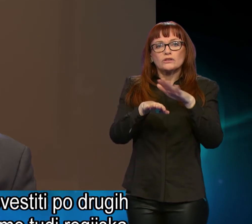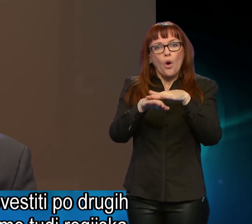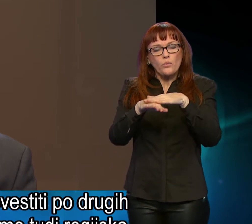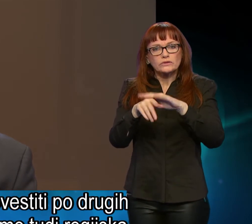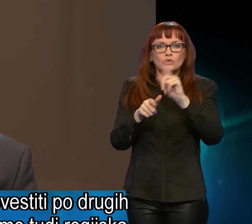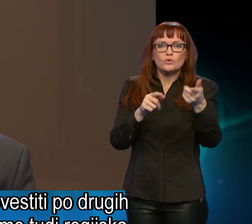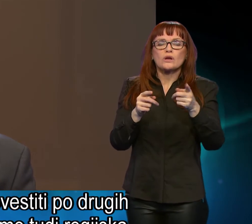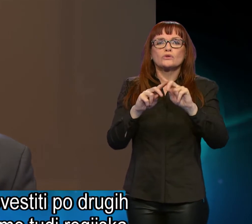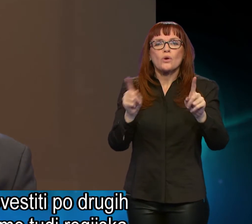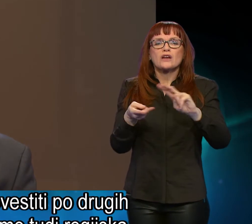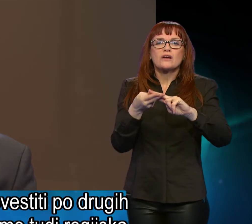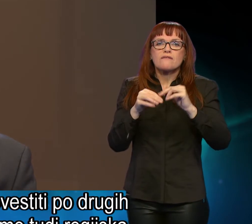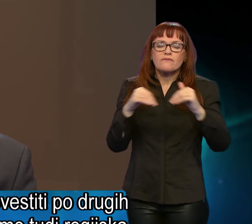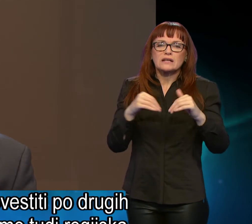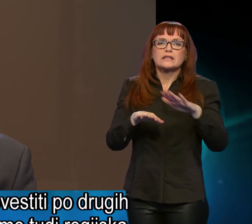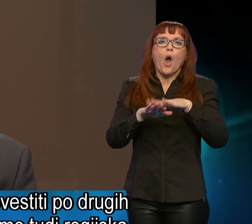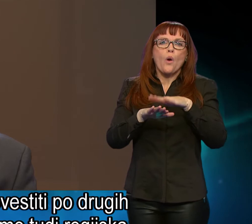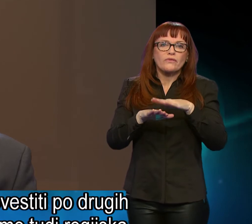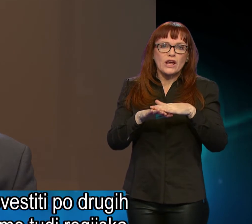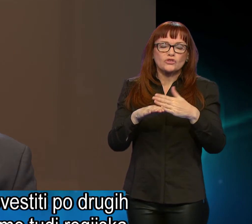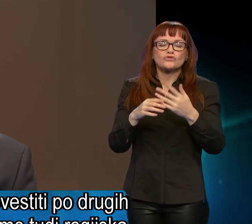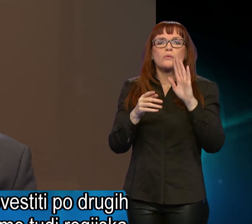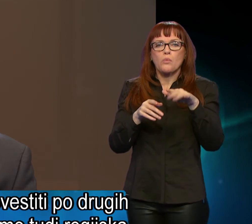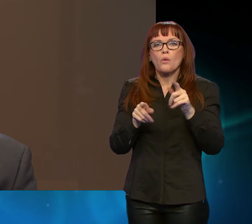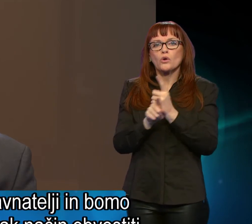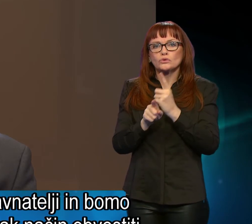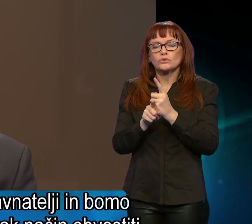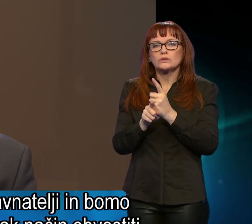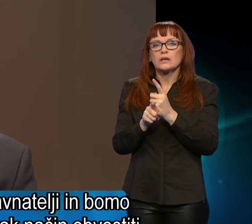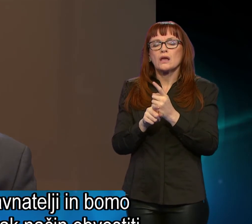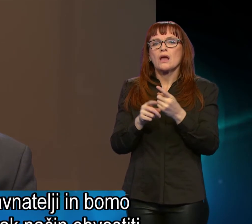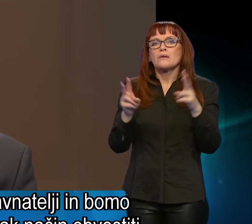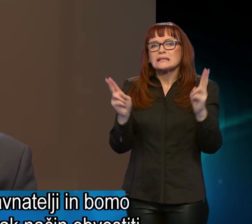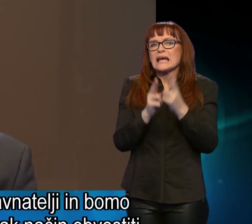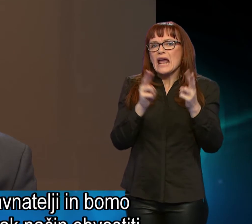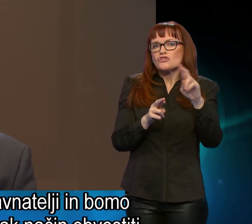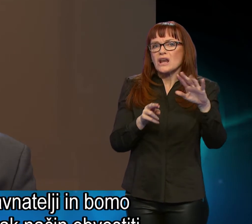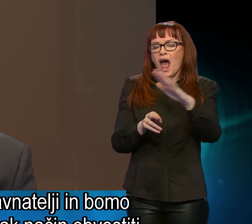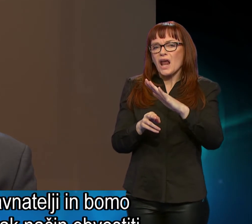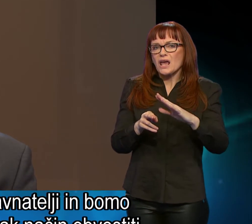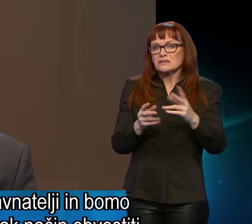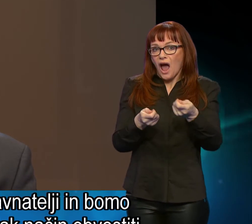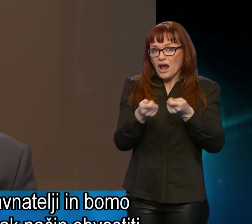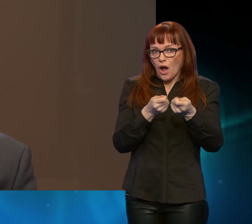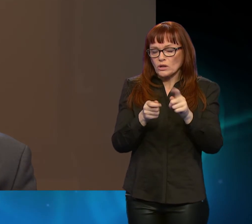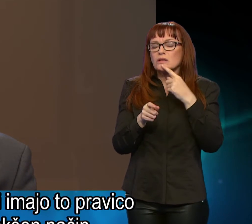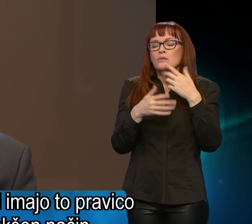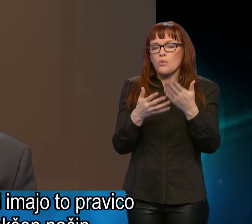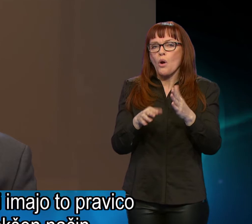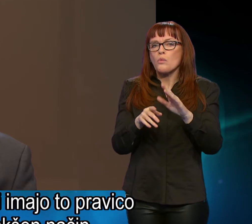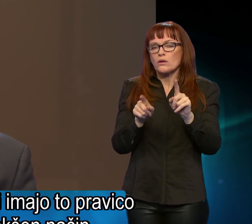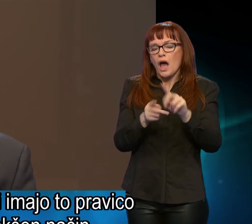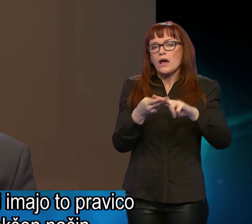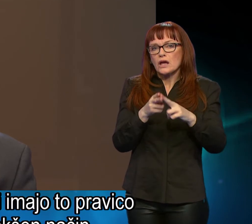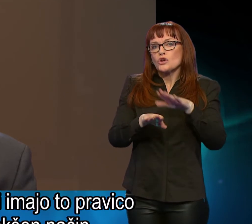skozi drugačne vrste obveščanj. Mi imamo tudi regijske srečanja z ravnatelji in bi probali na tak način obvestiti šole,